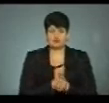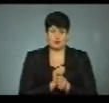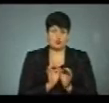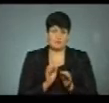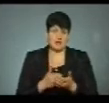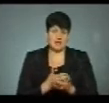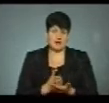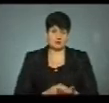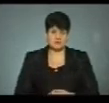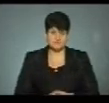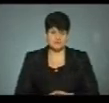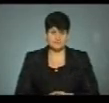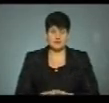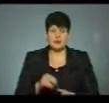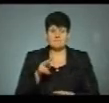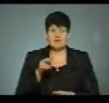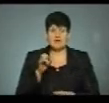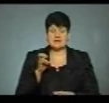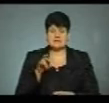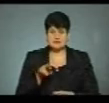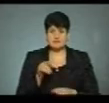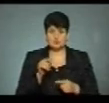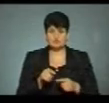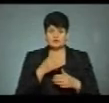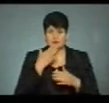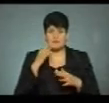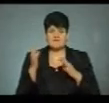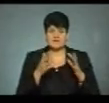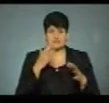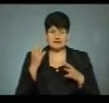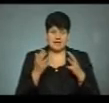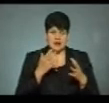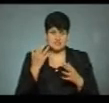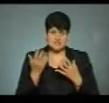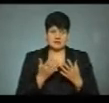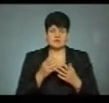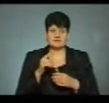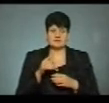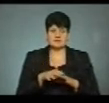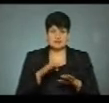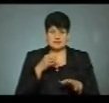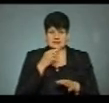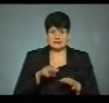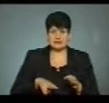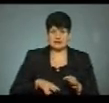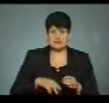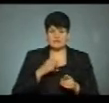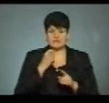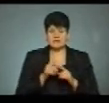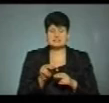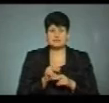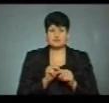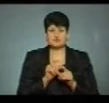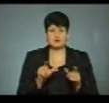якості. Пліснява на деревині через відсутність вентиляції у спортзалі, розповіла директорка фірми-підрядника, яка відповідає за ремонт школи